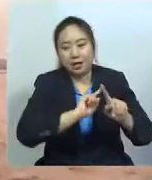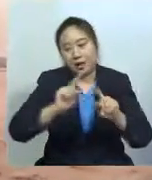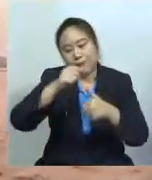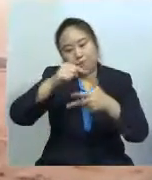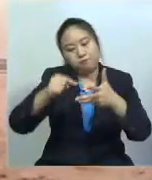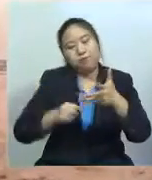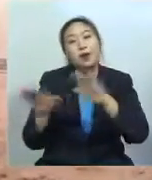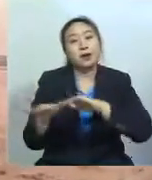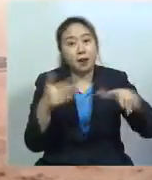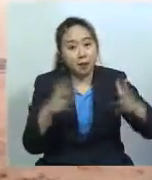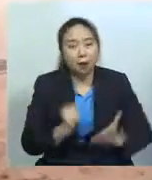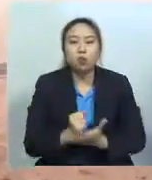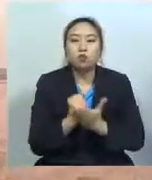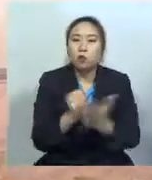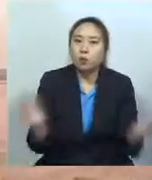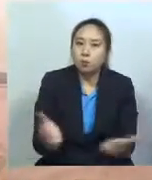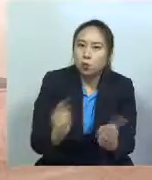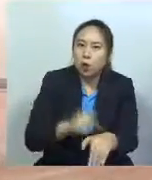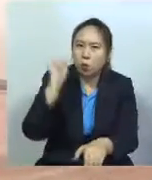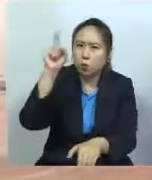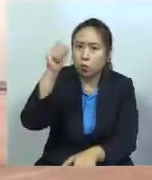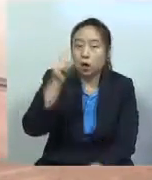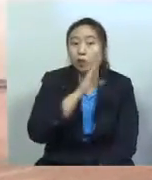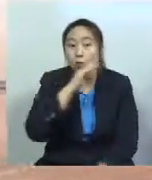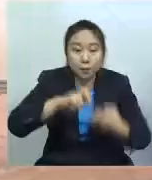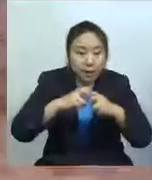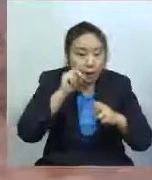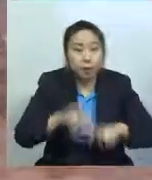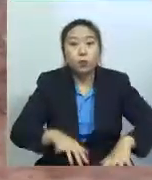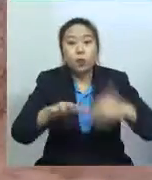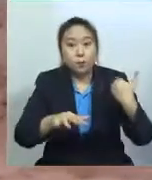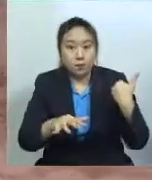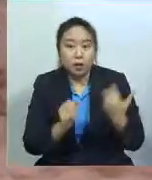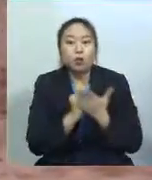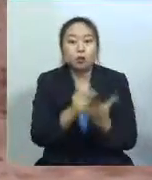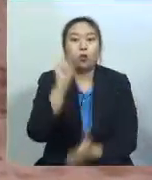านแล้วเพื่อช่วยเหลือและสนับสนุนได้ทันท่วงทีหากเกิดอุทกภัยขึ้นค่ะ